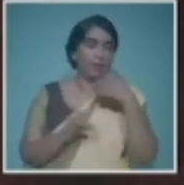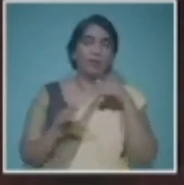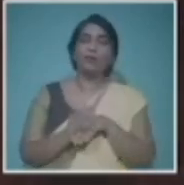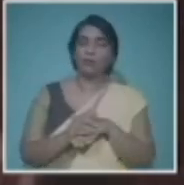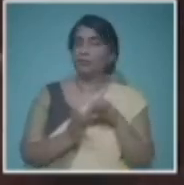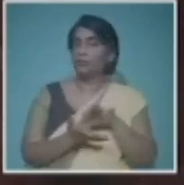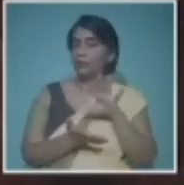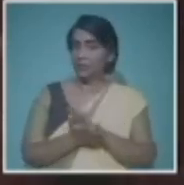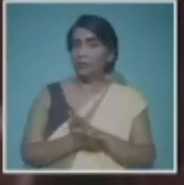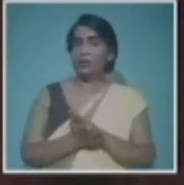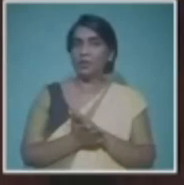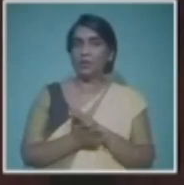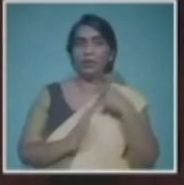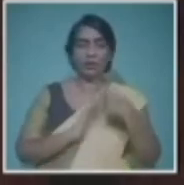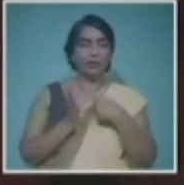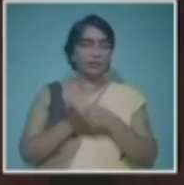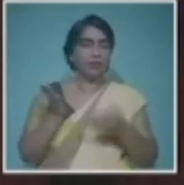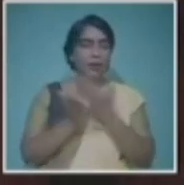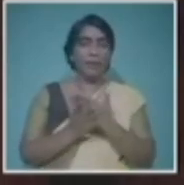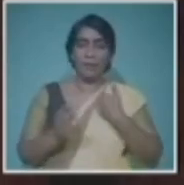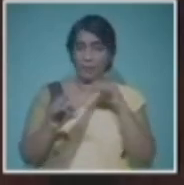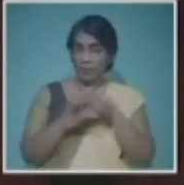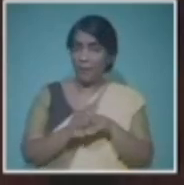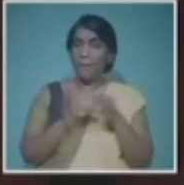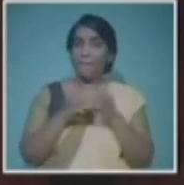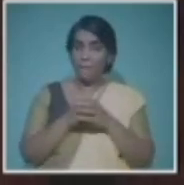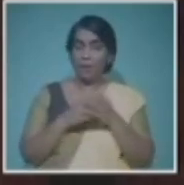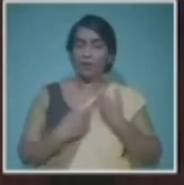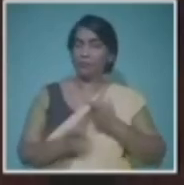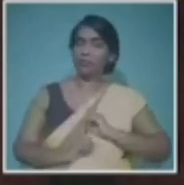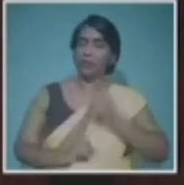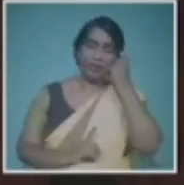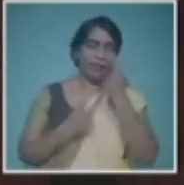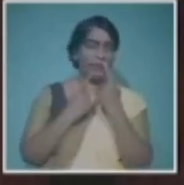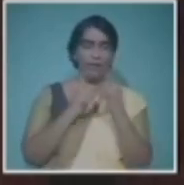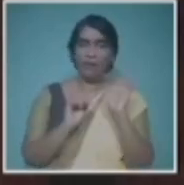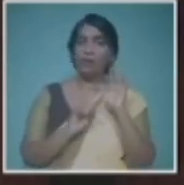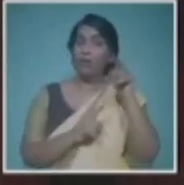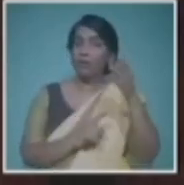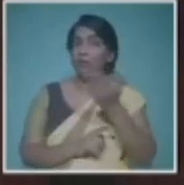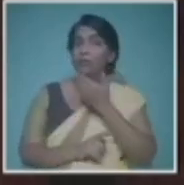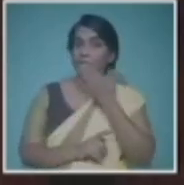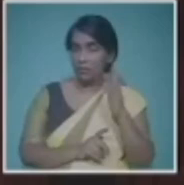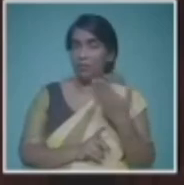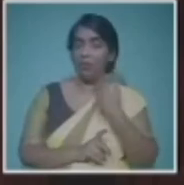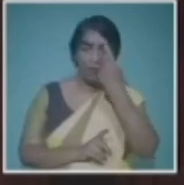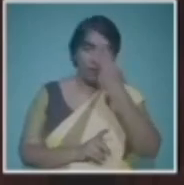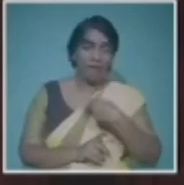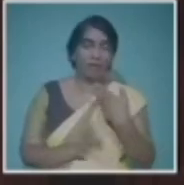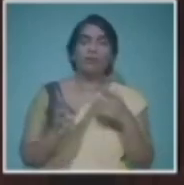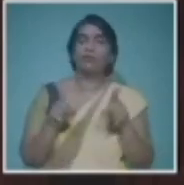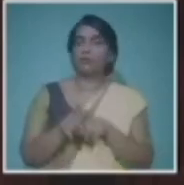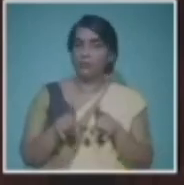තීන්දුව ගැනීම ඉන්දුලංකා ගිවිසුම සම්බන්ධව මානවයෝජනය කරන පක්ෂ සහ මගේ ස්ථාවරය වෙන දෙයක් නමුත් ඔවුන්ට පුළුවන්කම තිබුණා තමන්ගේ හෘද සාක්ෂිය තුල